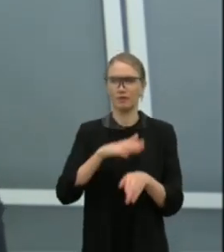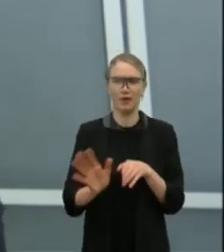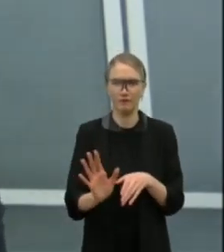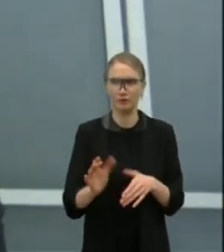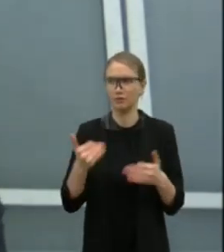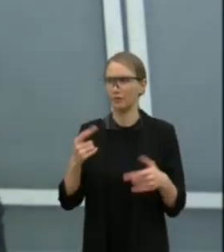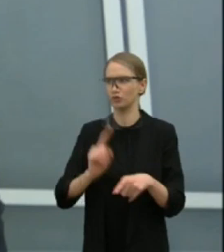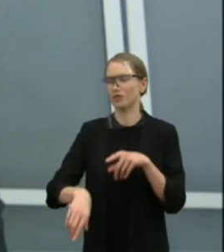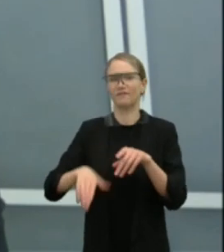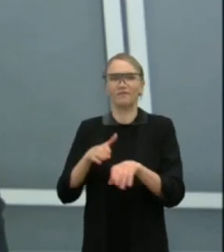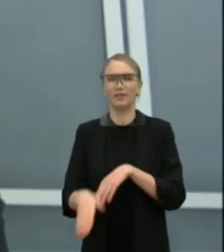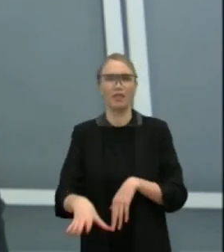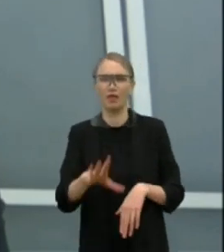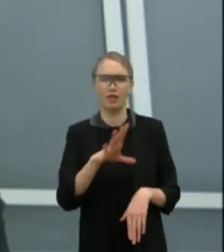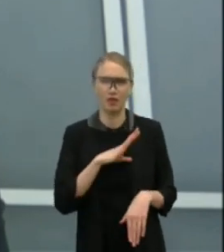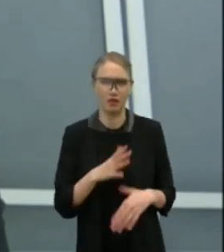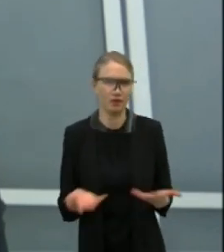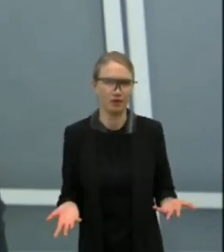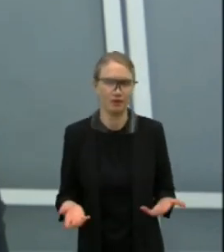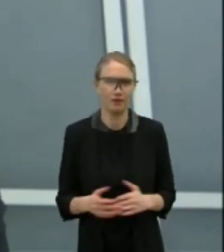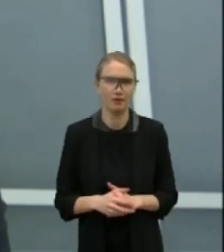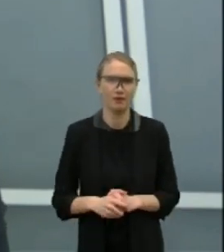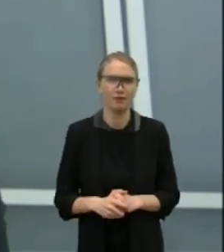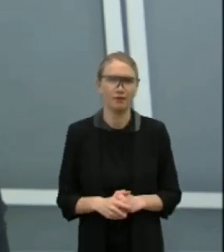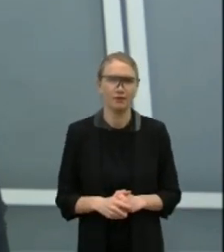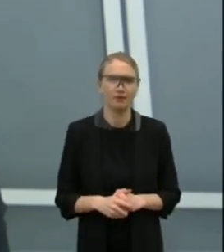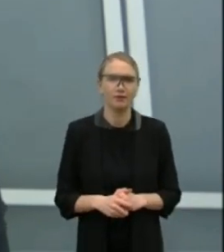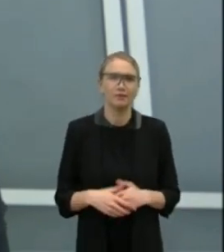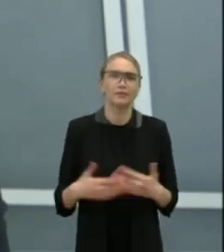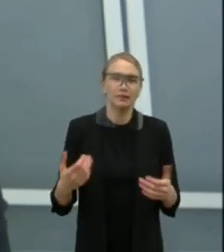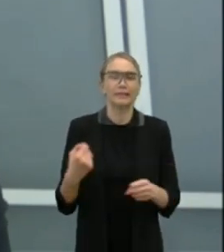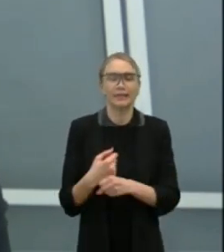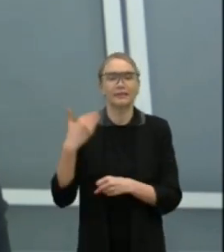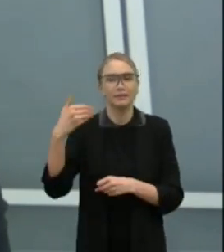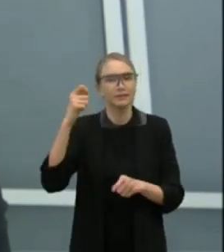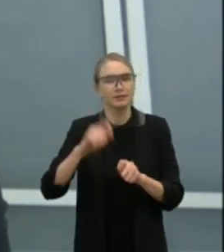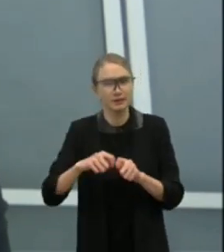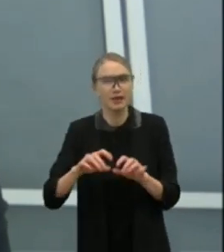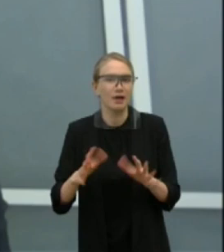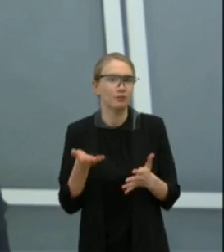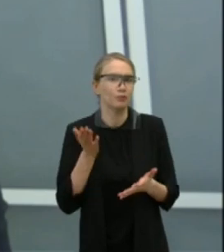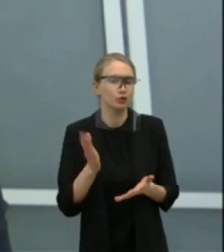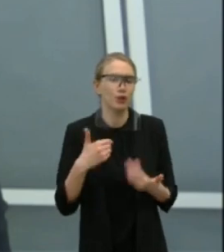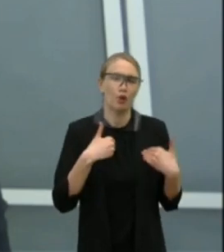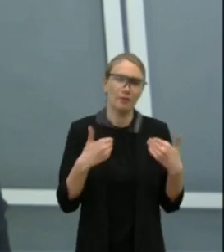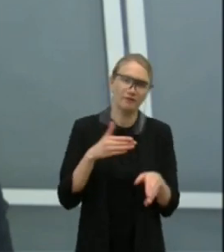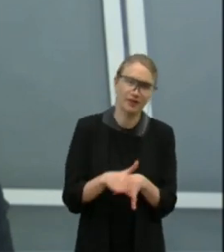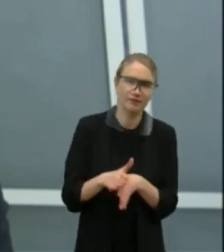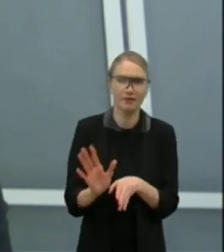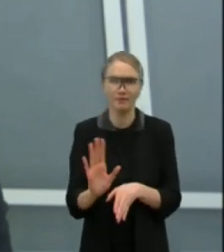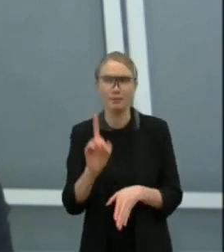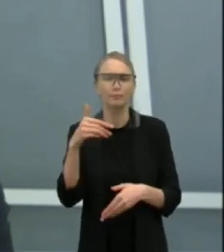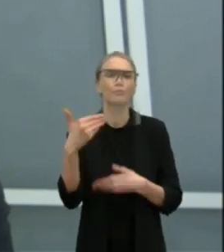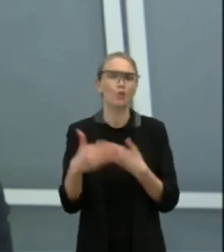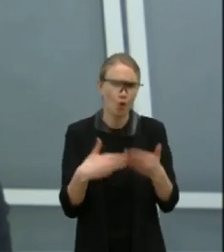arba mažai gyvenintos, pilnumoj peržiūrėti, tačiau vėlgi tai yra procesas ir vėlgi